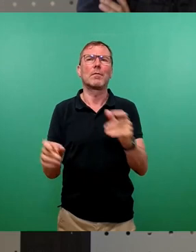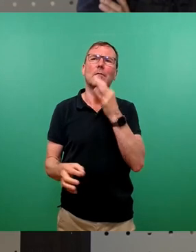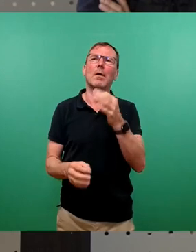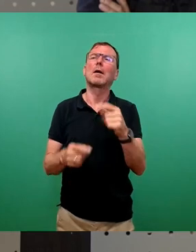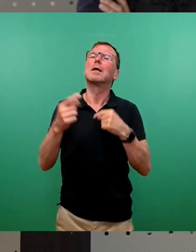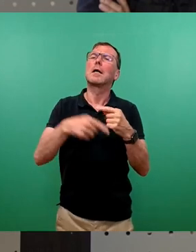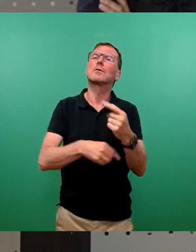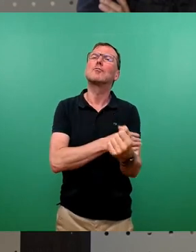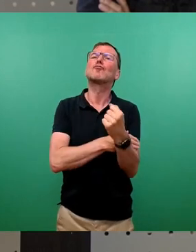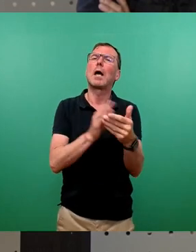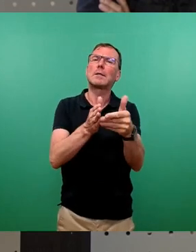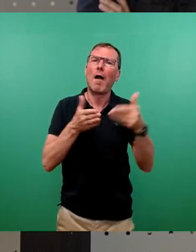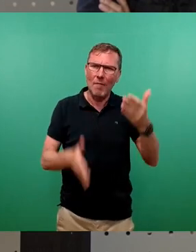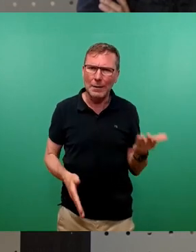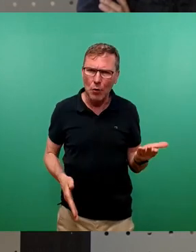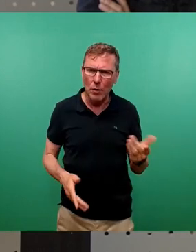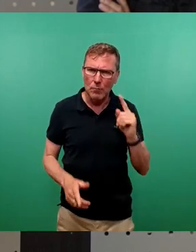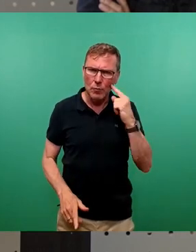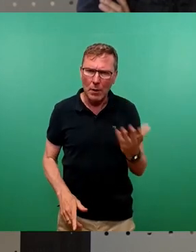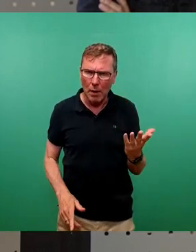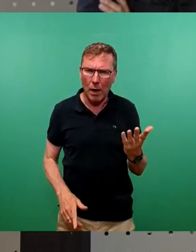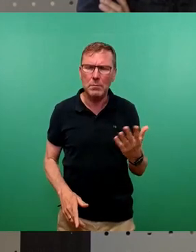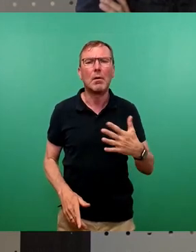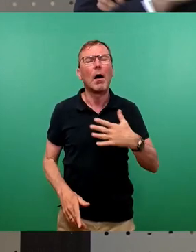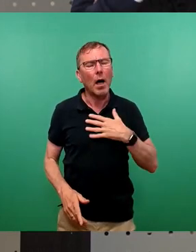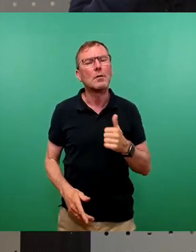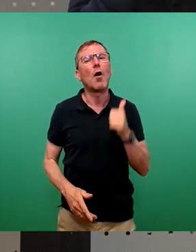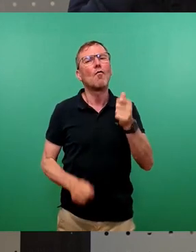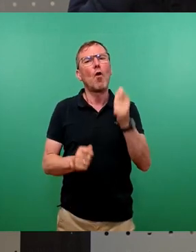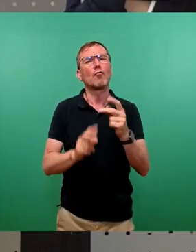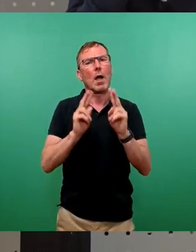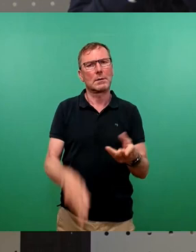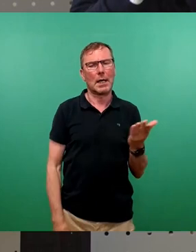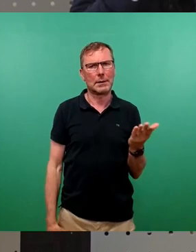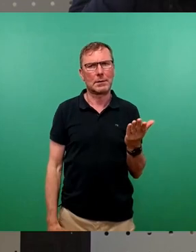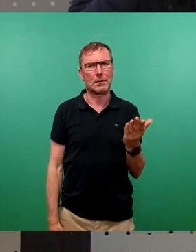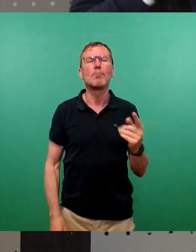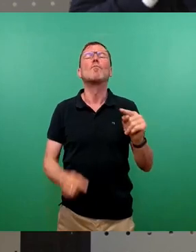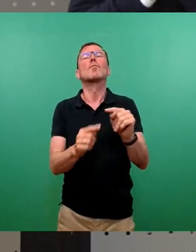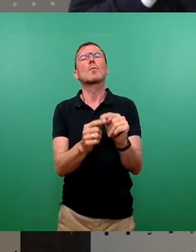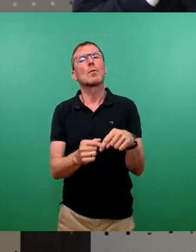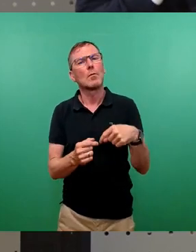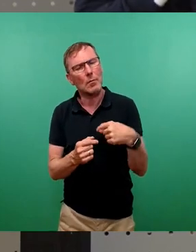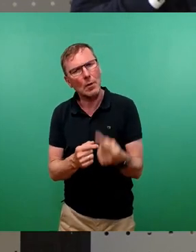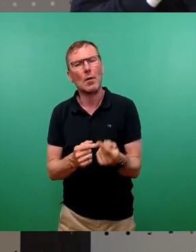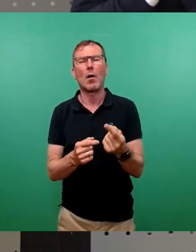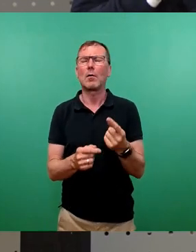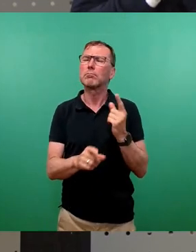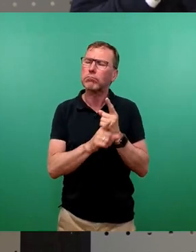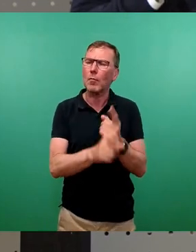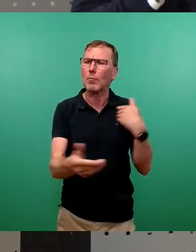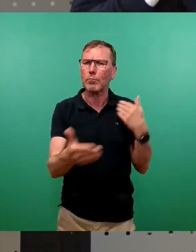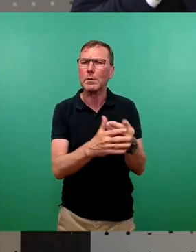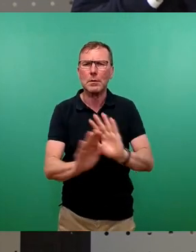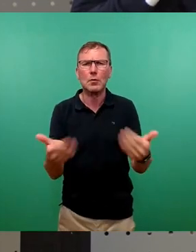stärkste Fraktion im Stadtrat hat das Vorschlagsrecht und danach wurde sich auch immer gehalten bisher. Das